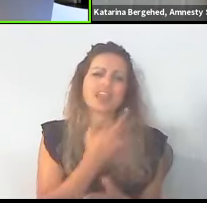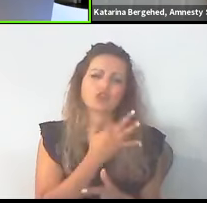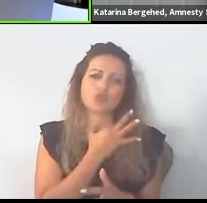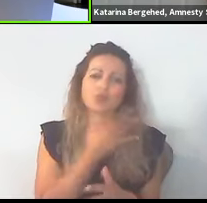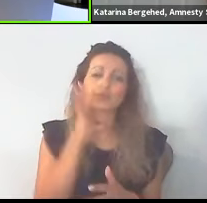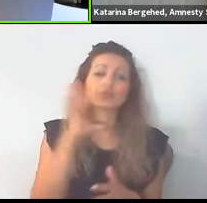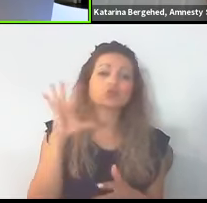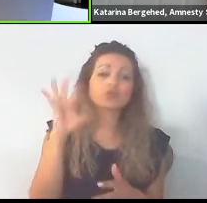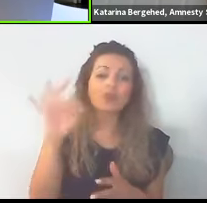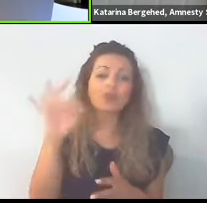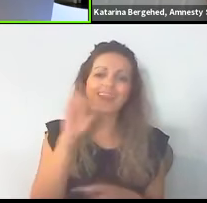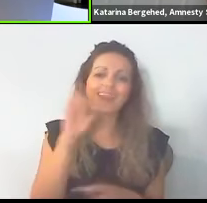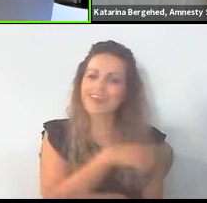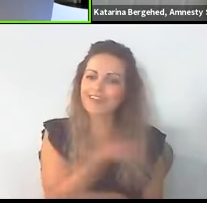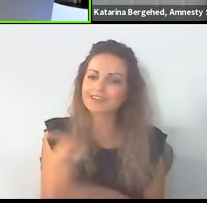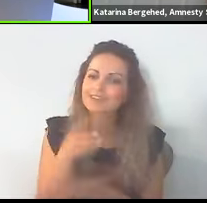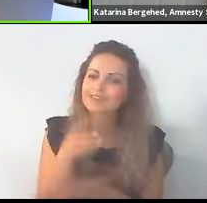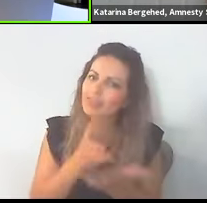βιασμού είναι